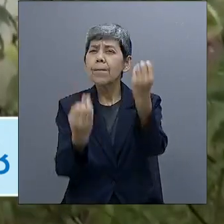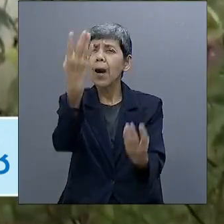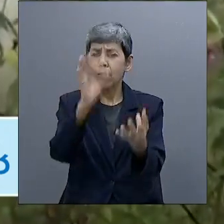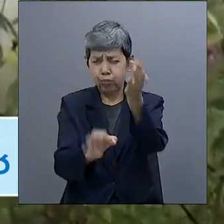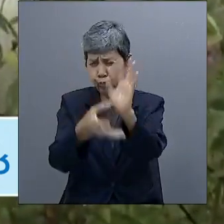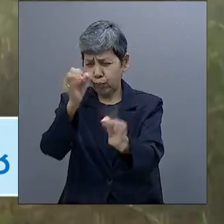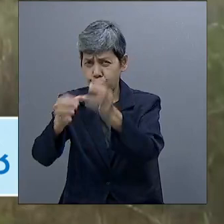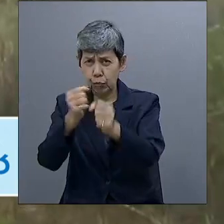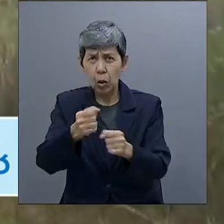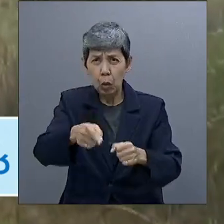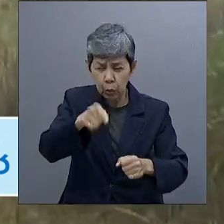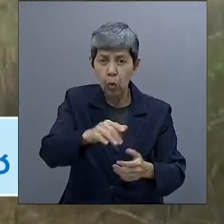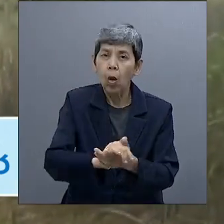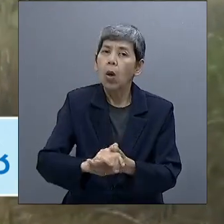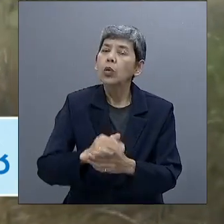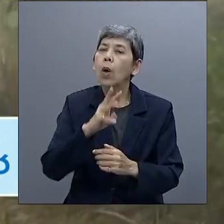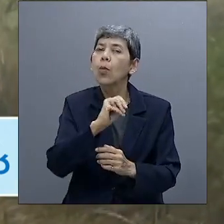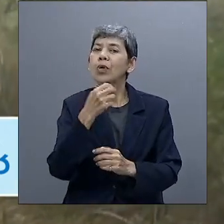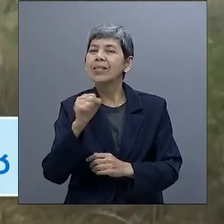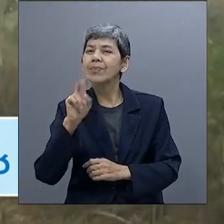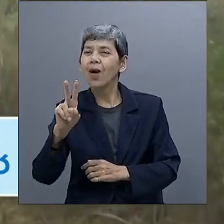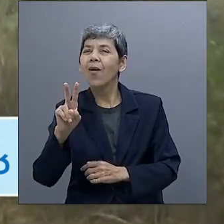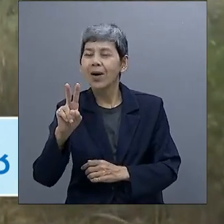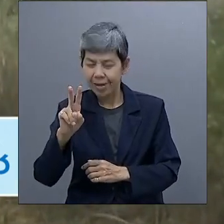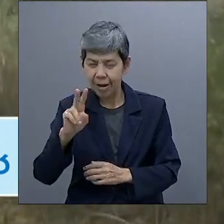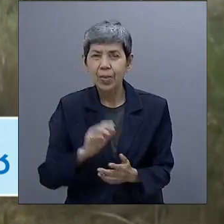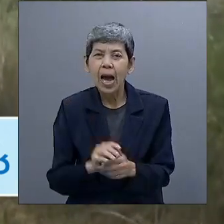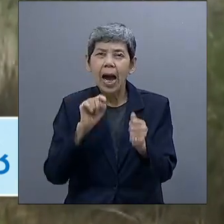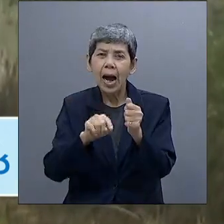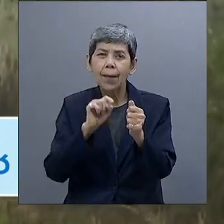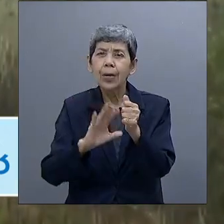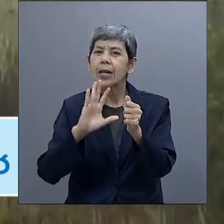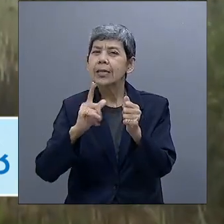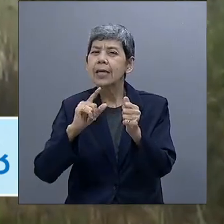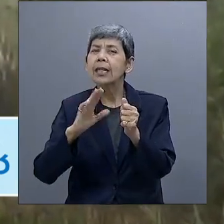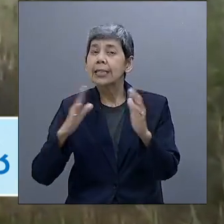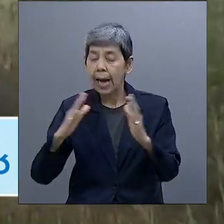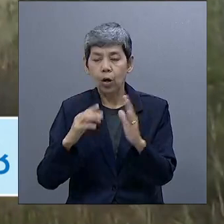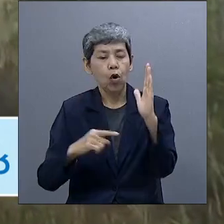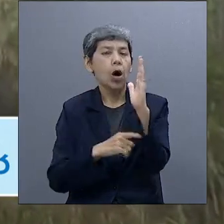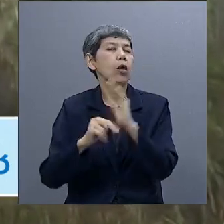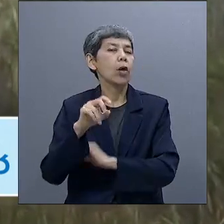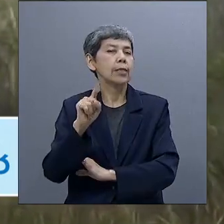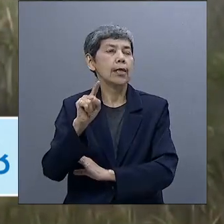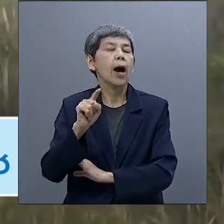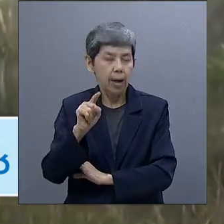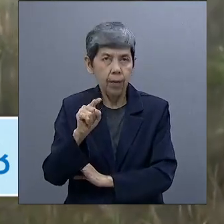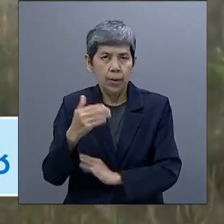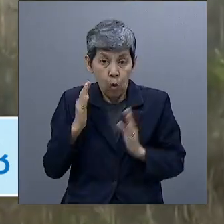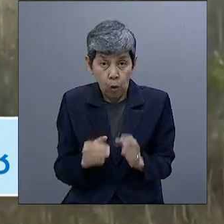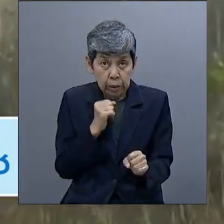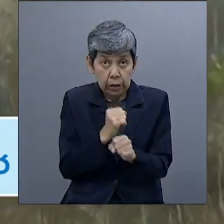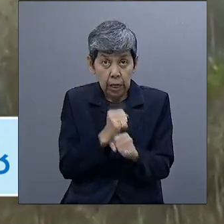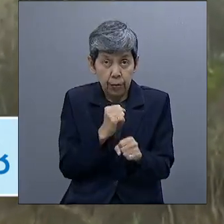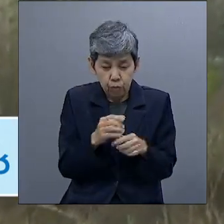งที่ไฟไหม้พื้นที่หมู่ที่12ตำบลการะเกดอำเภอเชียนใหญ่จังหวัดนครศรีธรรมราช ดยมีเจ้าหน้าที่ชุด